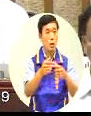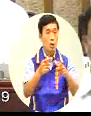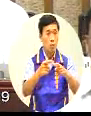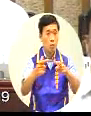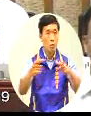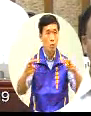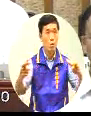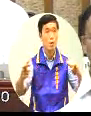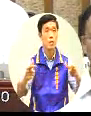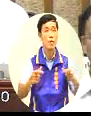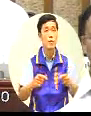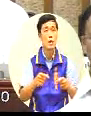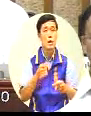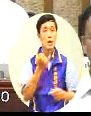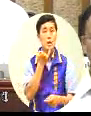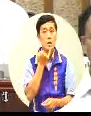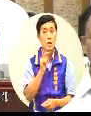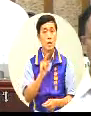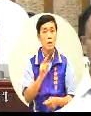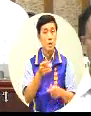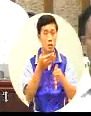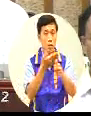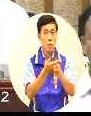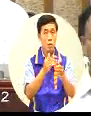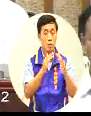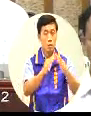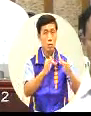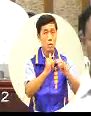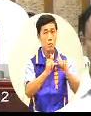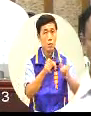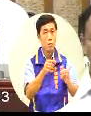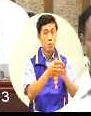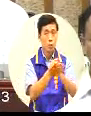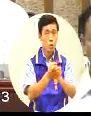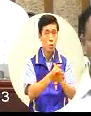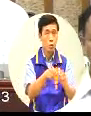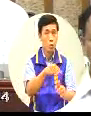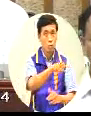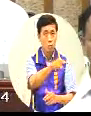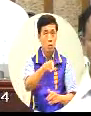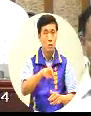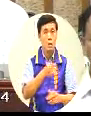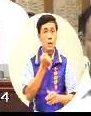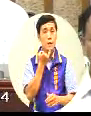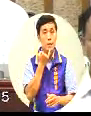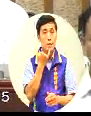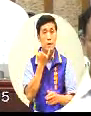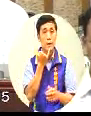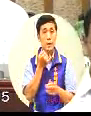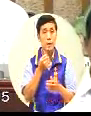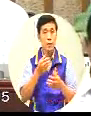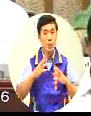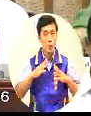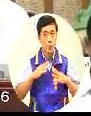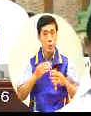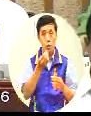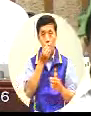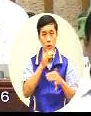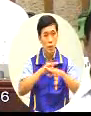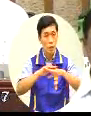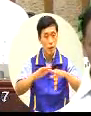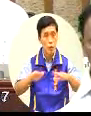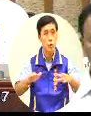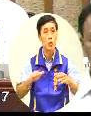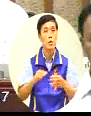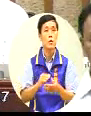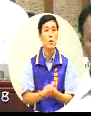体扩大，啊，会当和安尼市民朋友真正会上享受到说实在安全，啊，用安